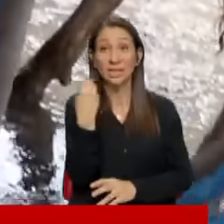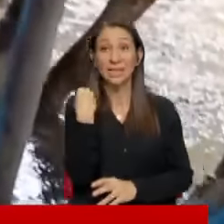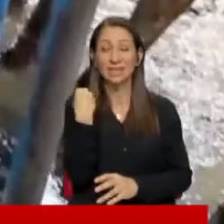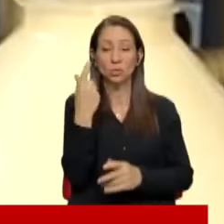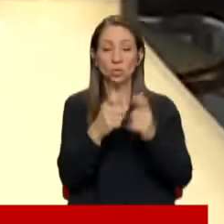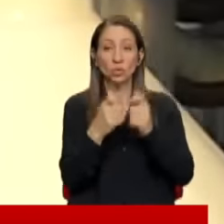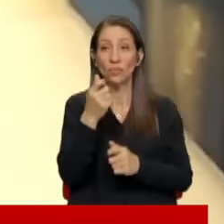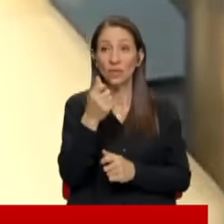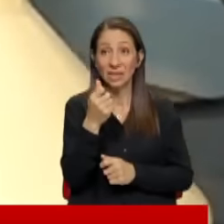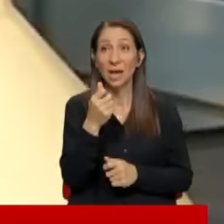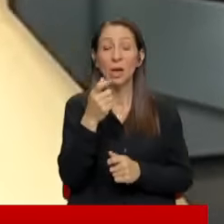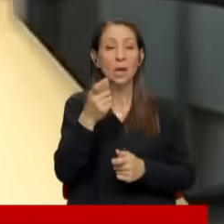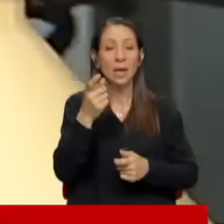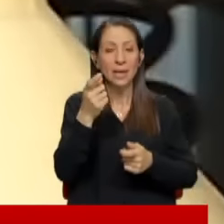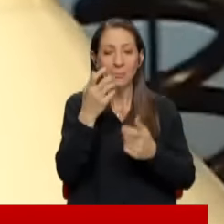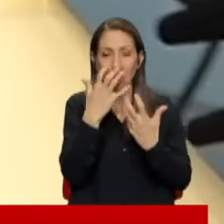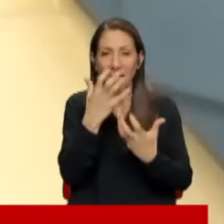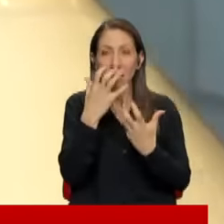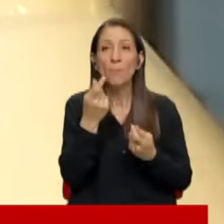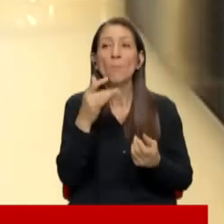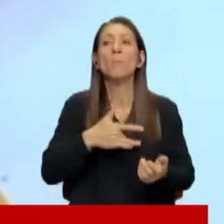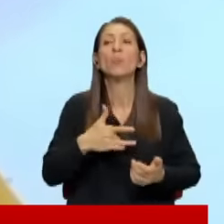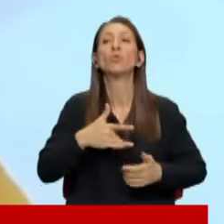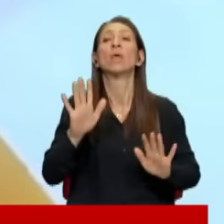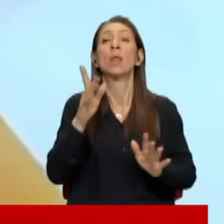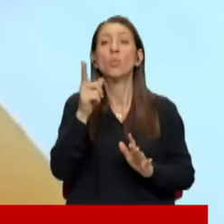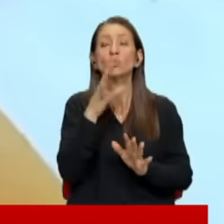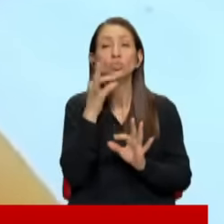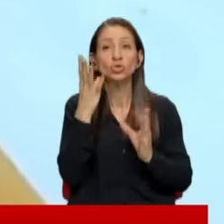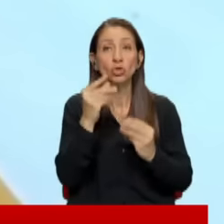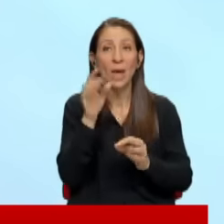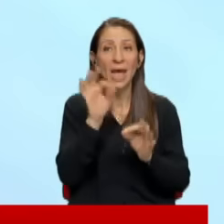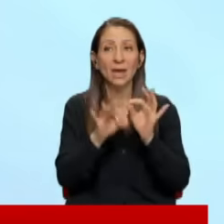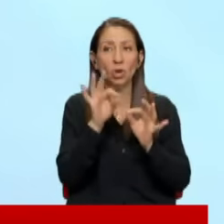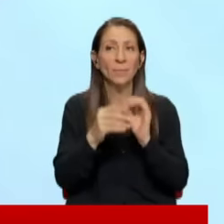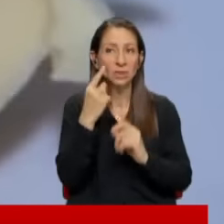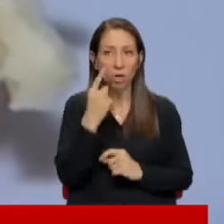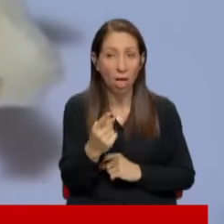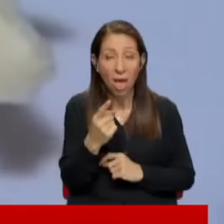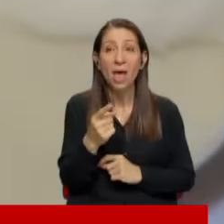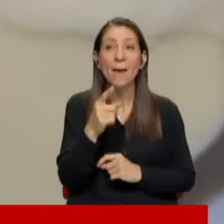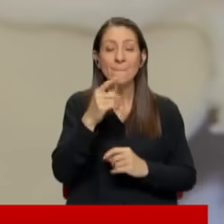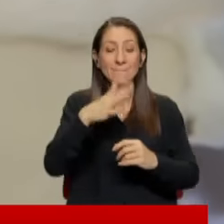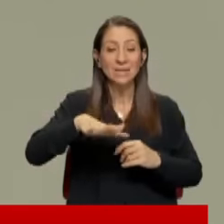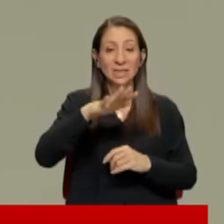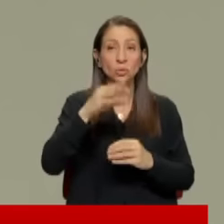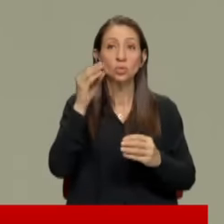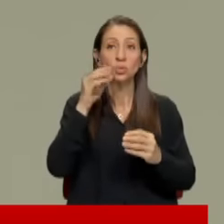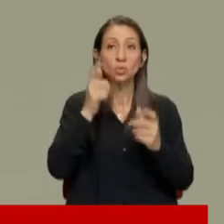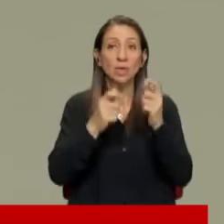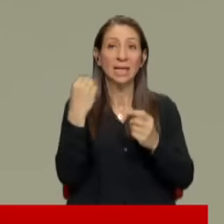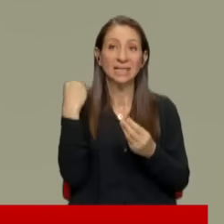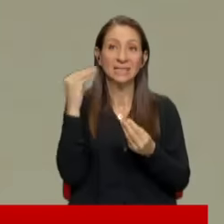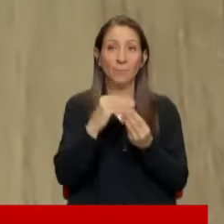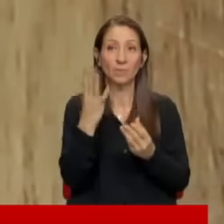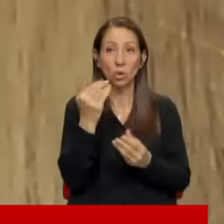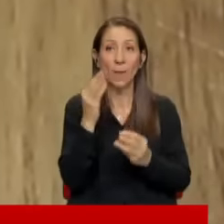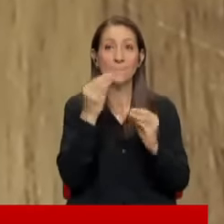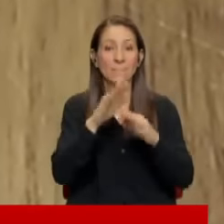çiğ süt fiyatı da üreticiyi memnun etmedi. Üreticinin mutsuz olduğu bu ekonomik tabloda piyasadaki süte ise yeni zamlar kapıda.